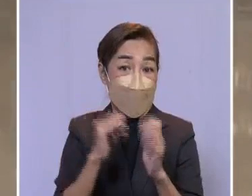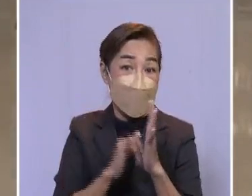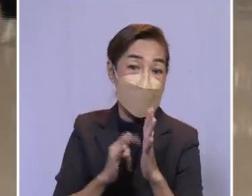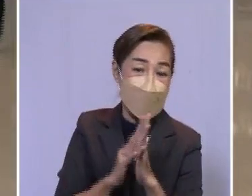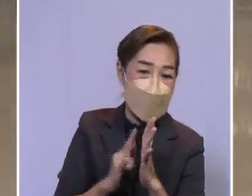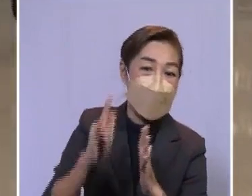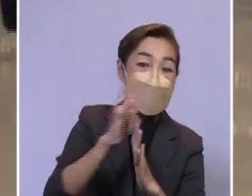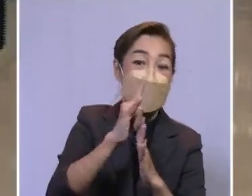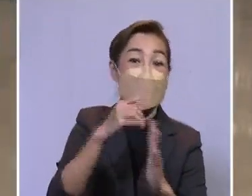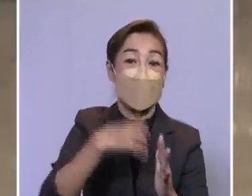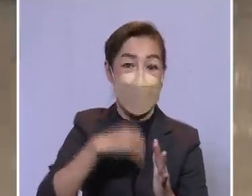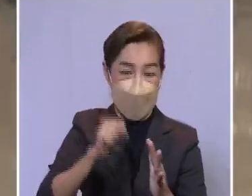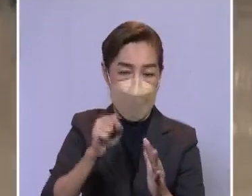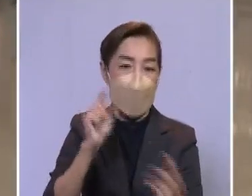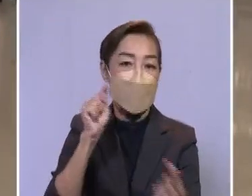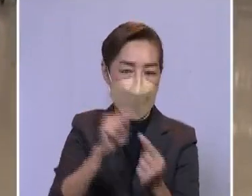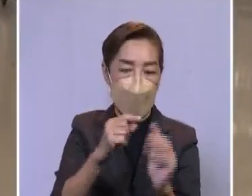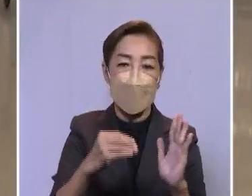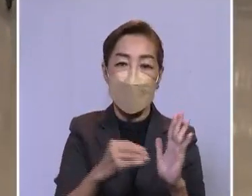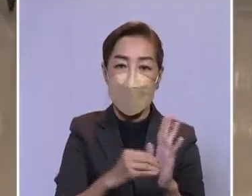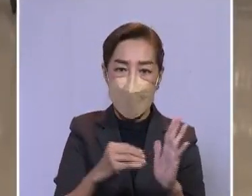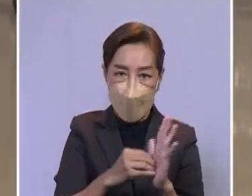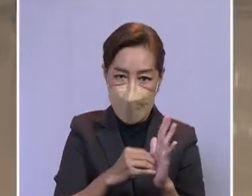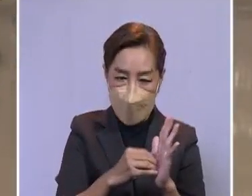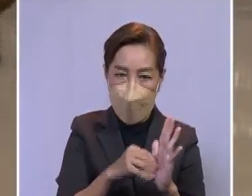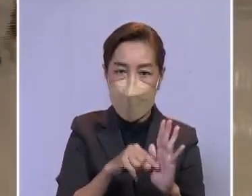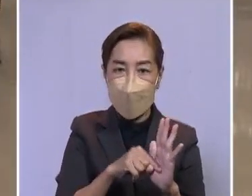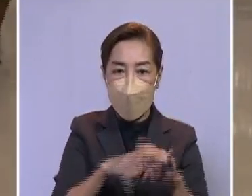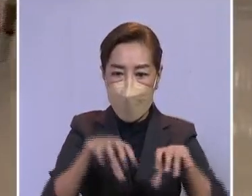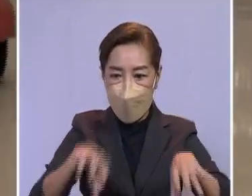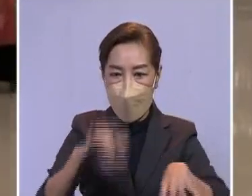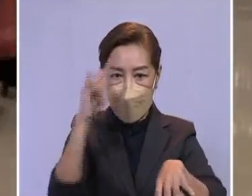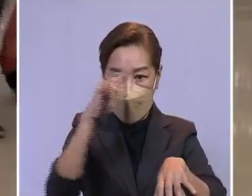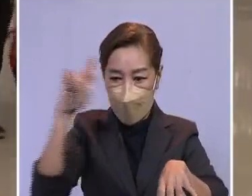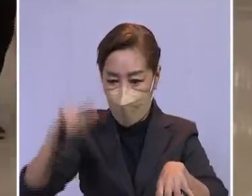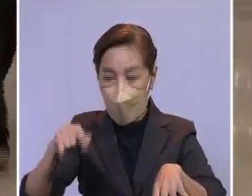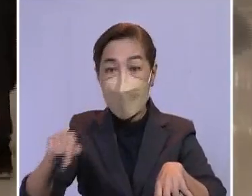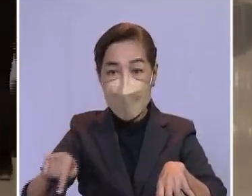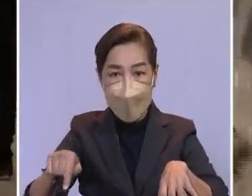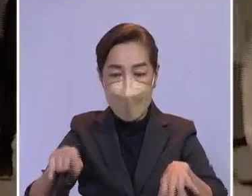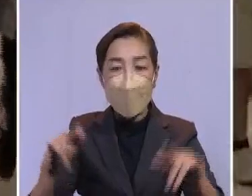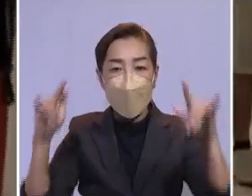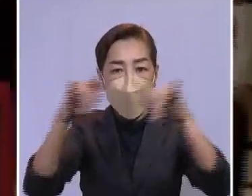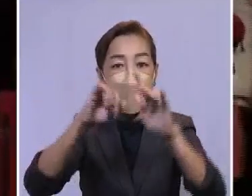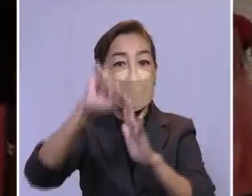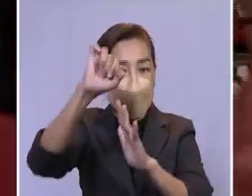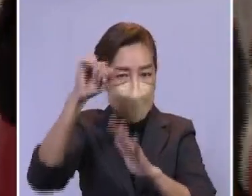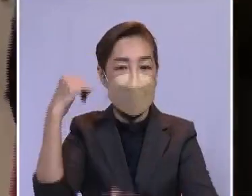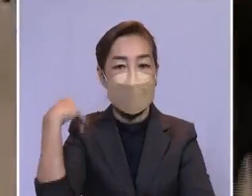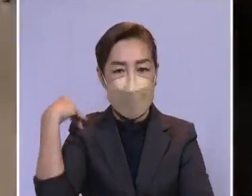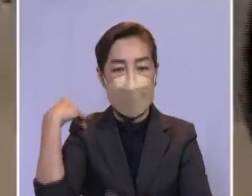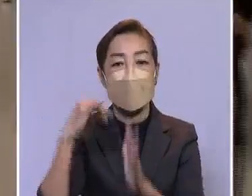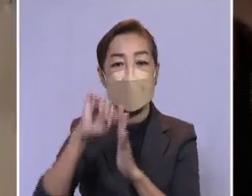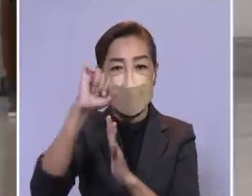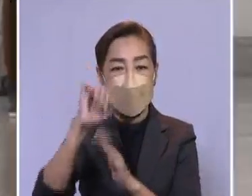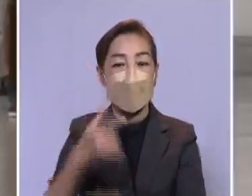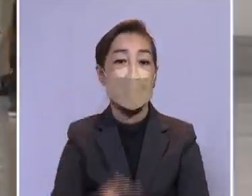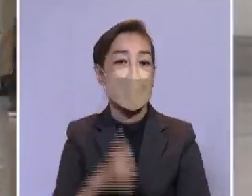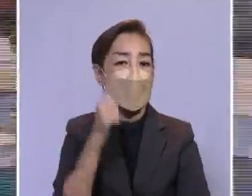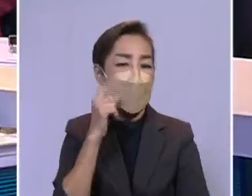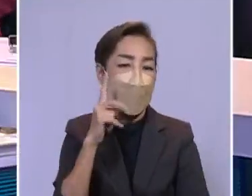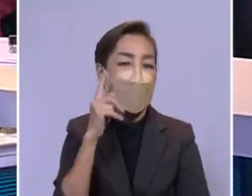เหนือกันไปบินตรงทั้งจากดอนเมืองแล้วก็สุวรรณภูมิรวม 18เที่ยวบินด้วยกันนะคะบริการเครื่องบินก็ 2-3วันนี้ก็ไปได้